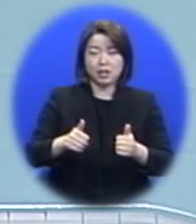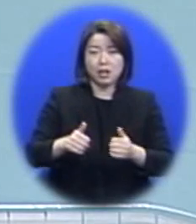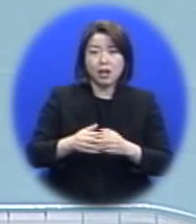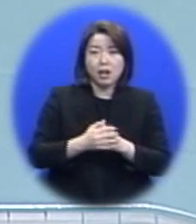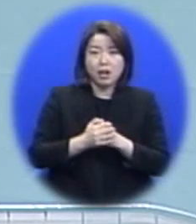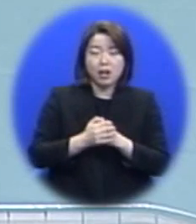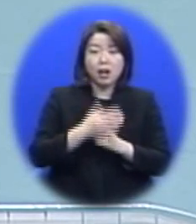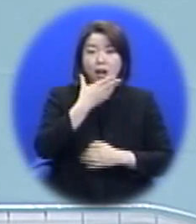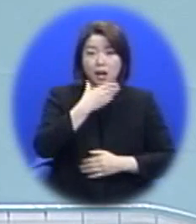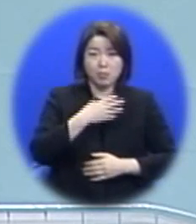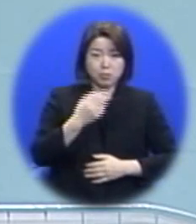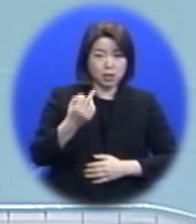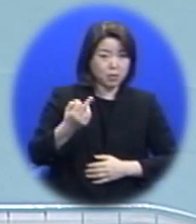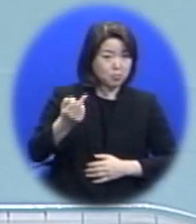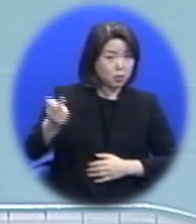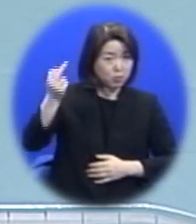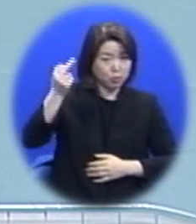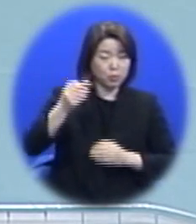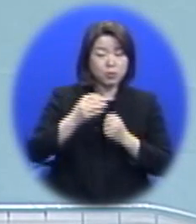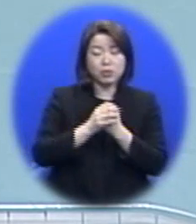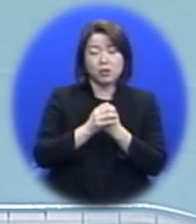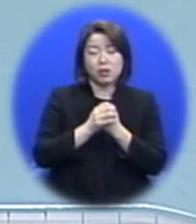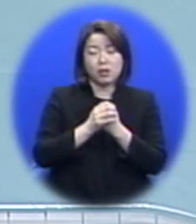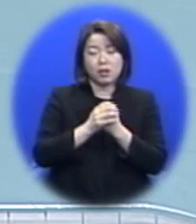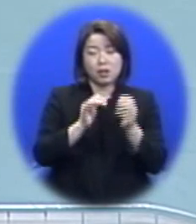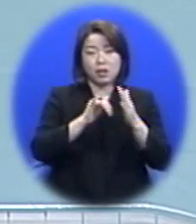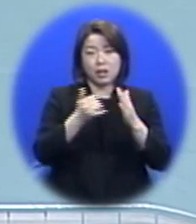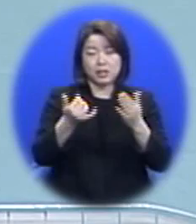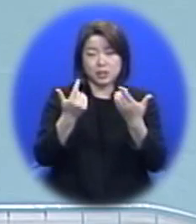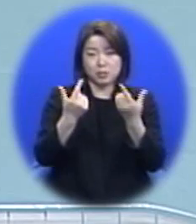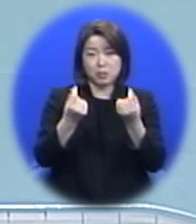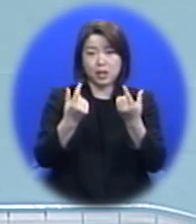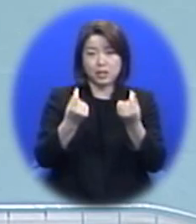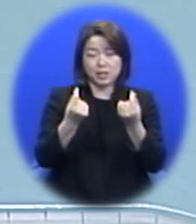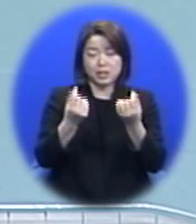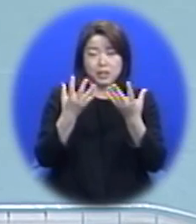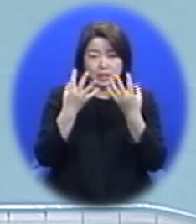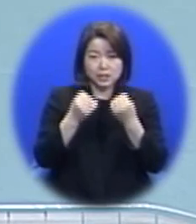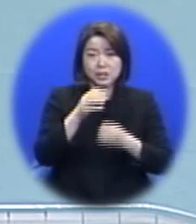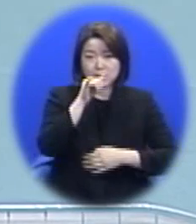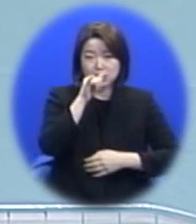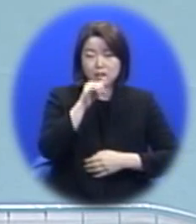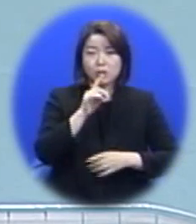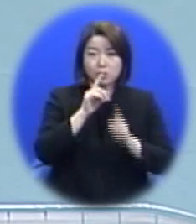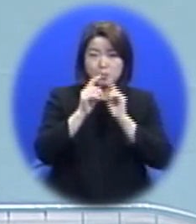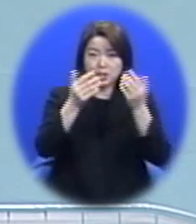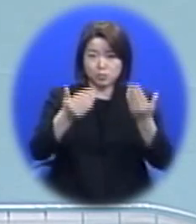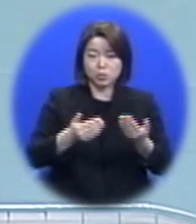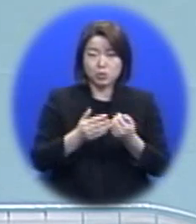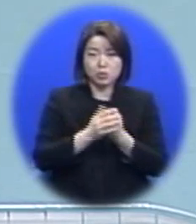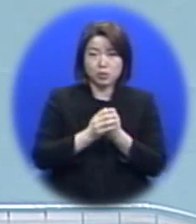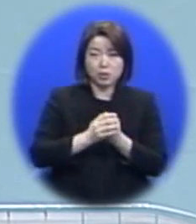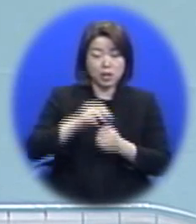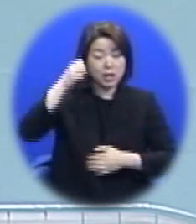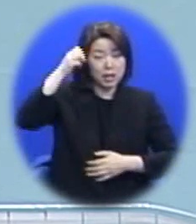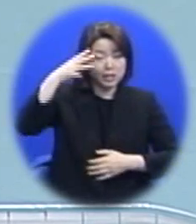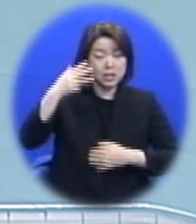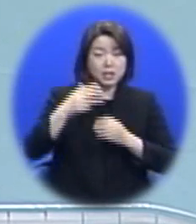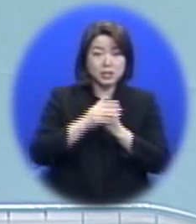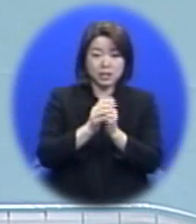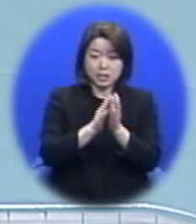롯의 가정과 같은 가정이 많을 것이라고 그랬습니다. 여러분, 창세기를 읽어보면 롯이